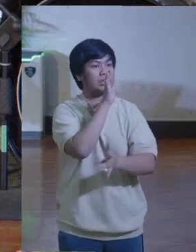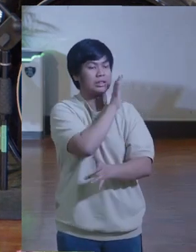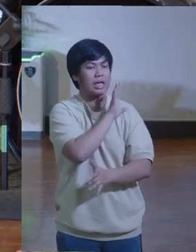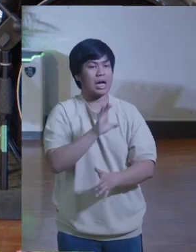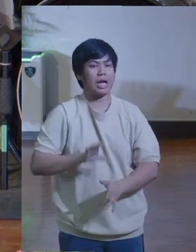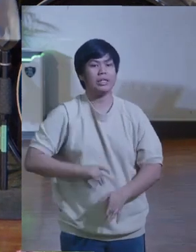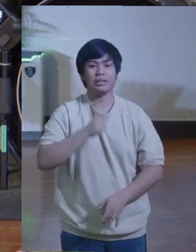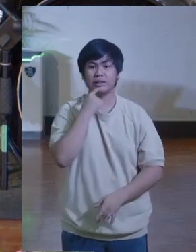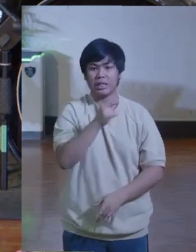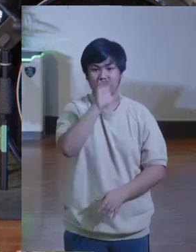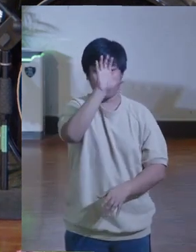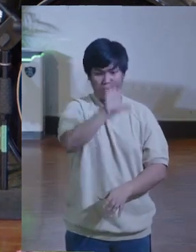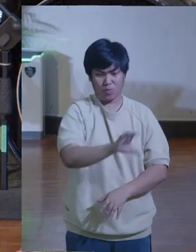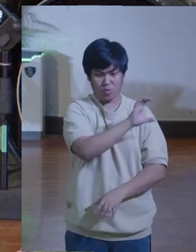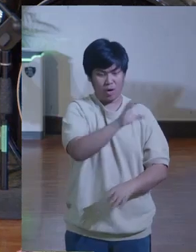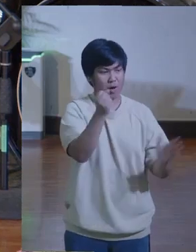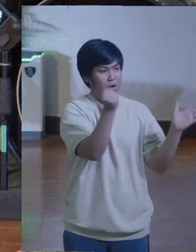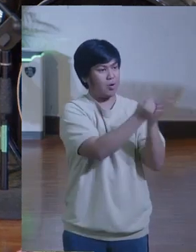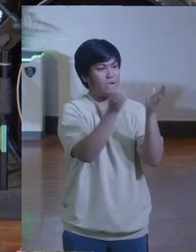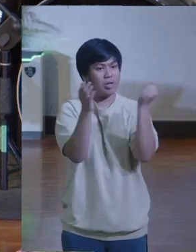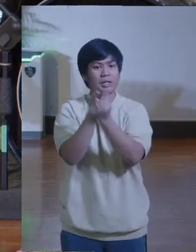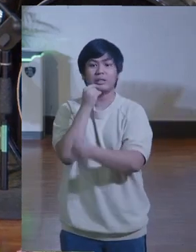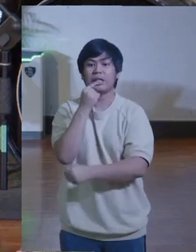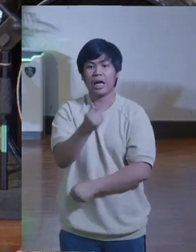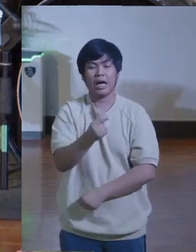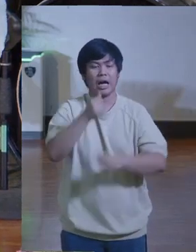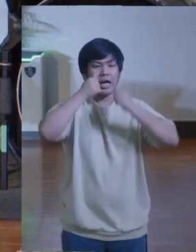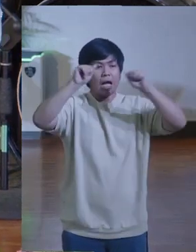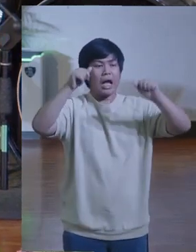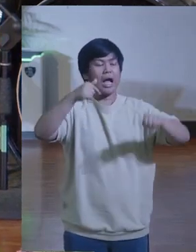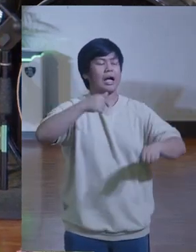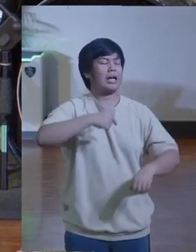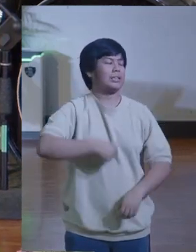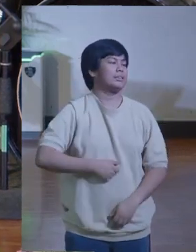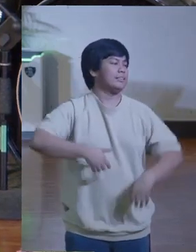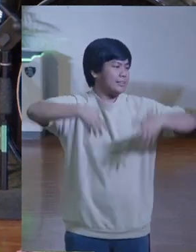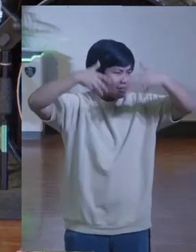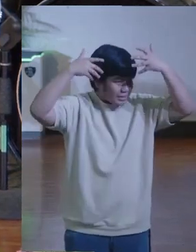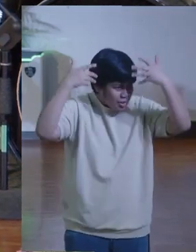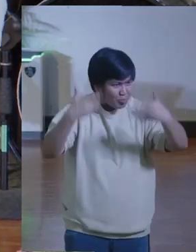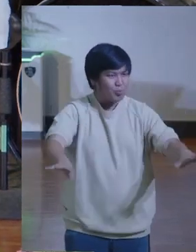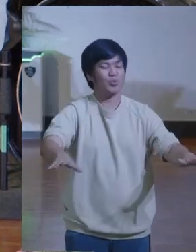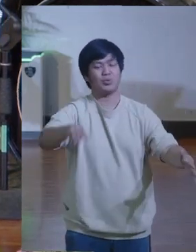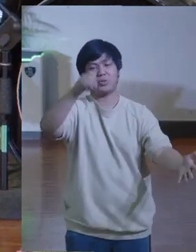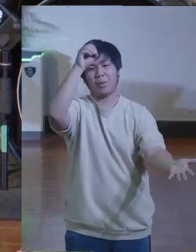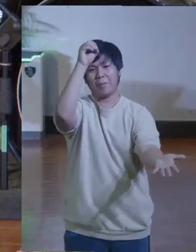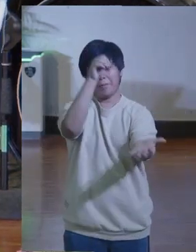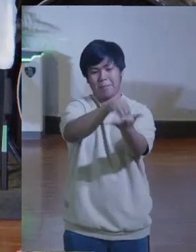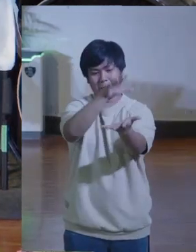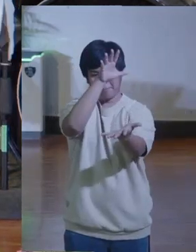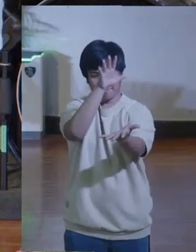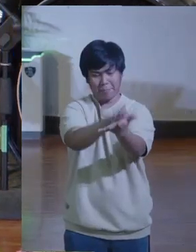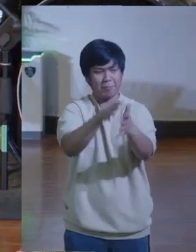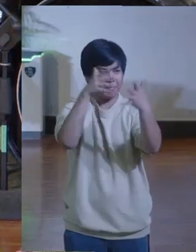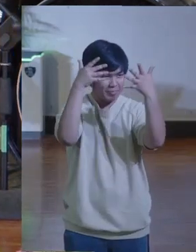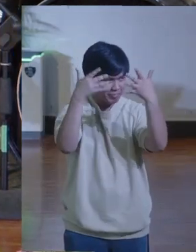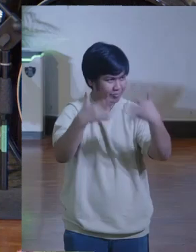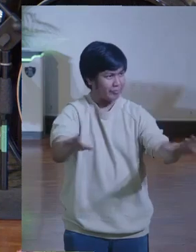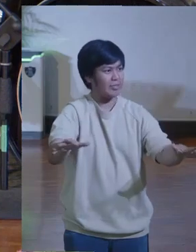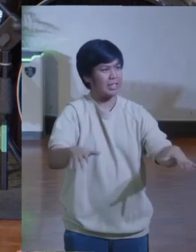niya? It is finished. Tetelestai. Bayad na ang lahat. Yun po ang ibig sabihin ng word